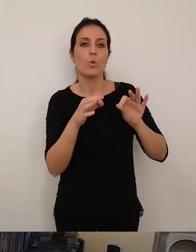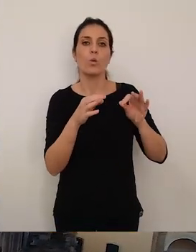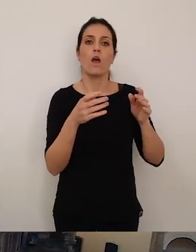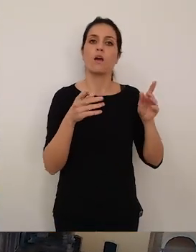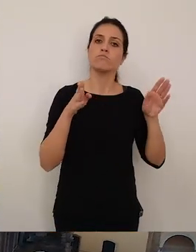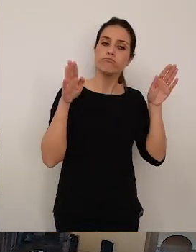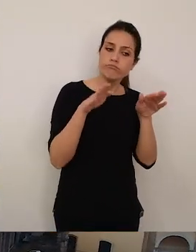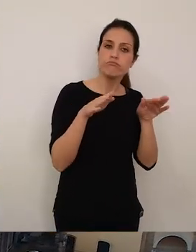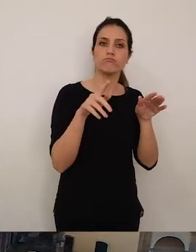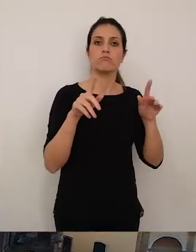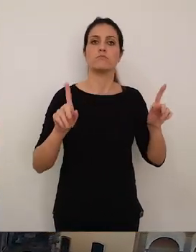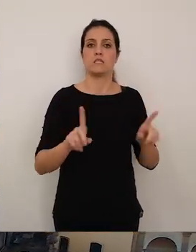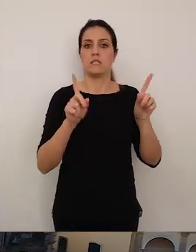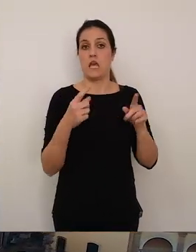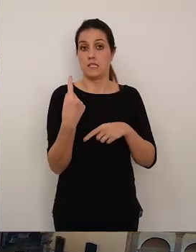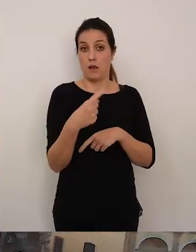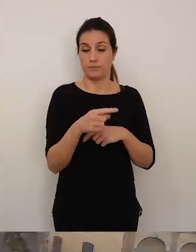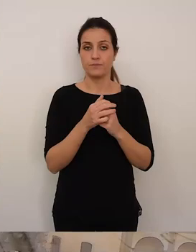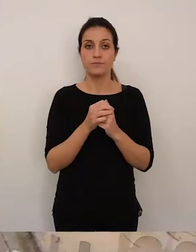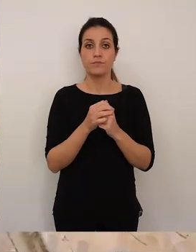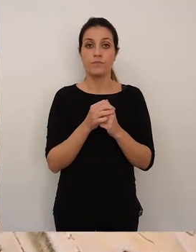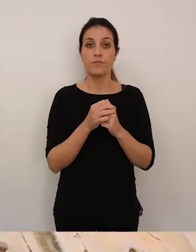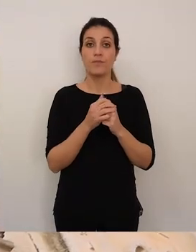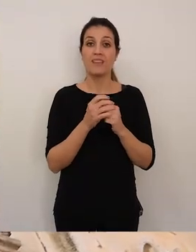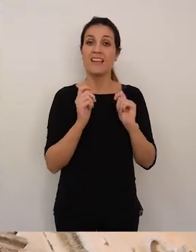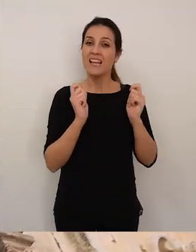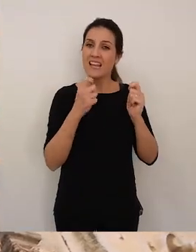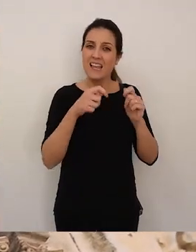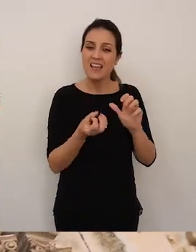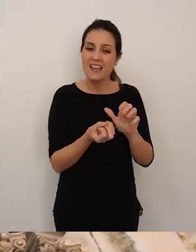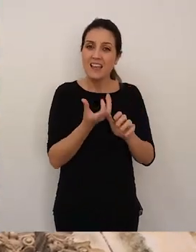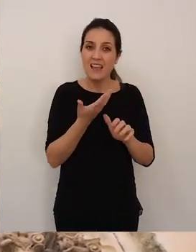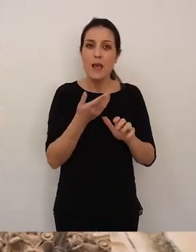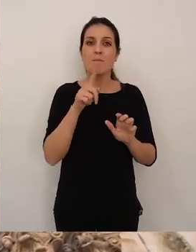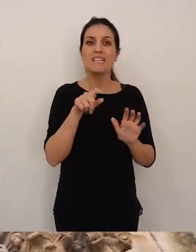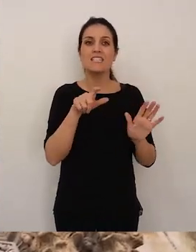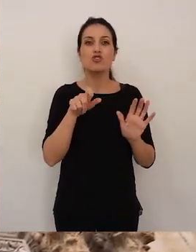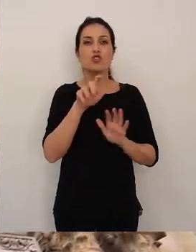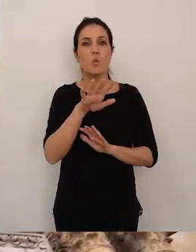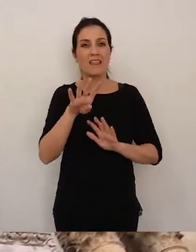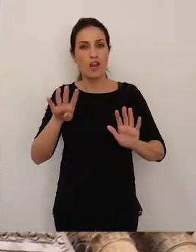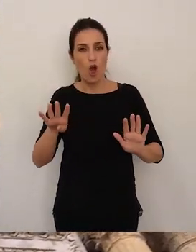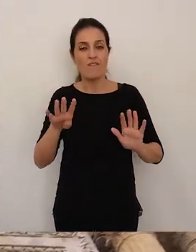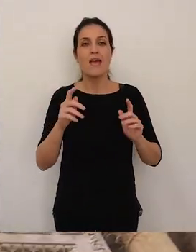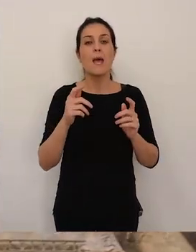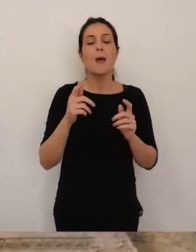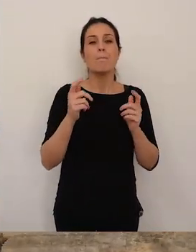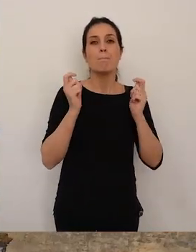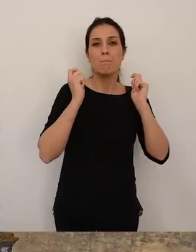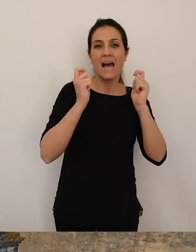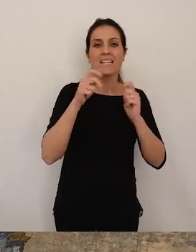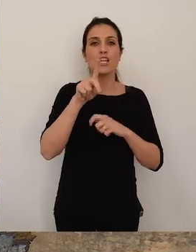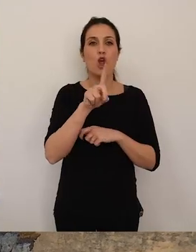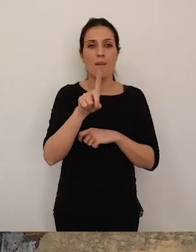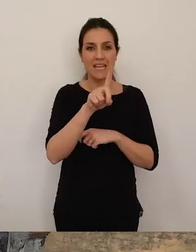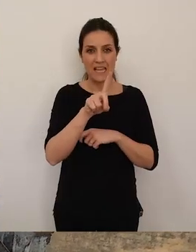La confraternita venne istituita a Tricase nel 1579 dai padri domenicani ed è tra i sodalizi laicali più